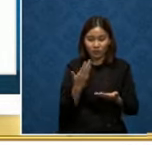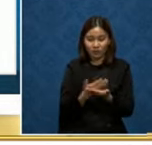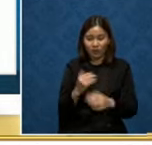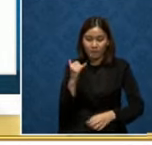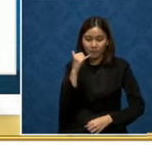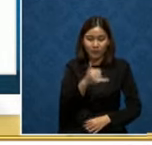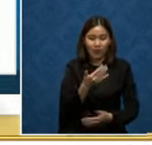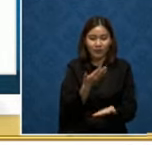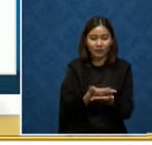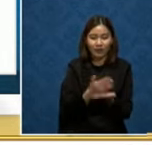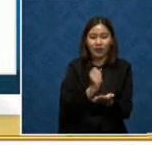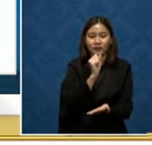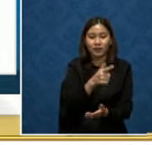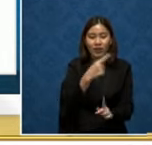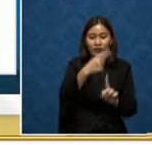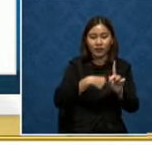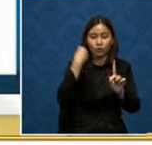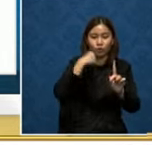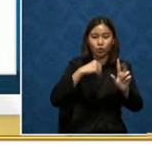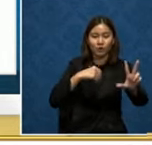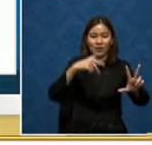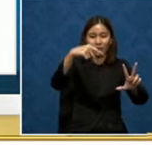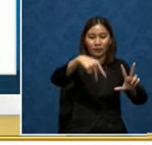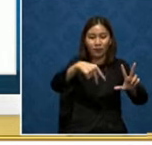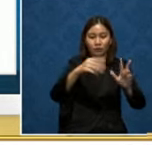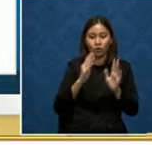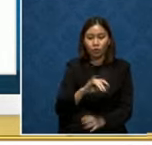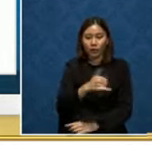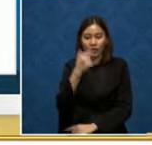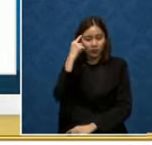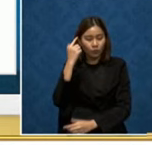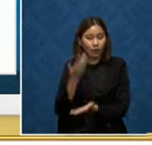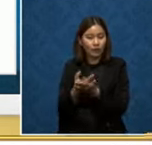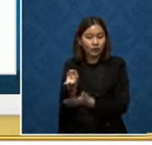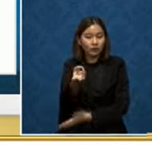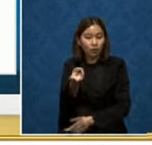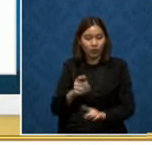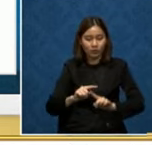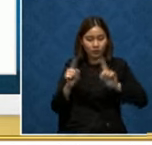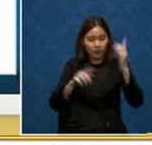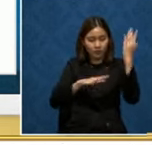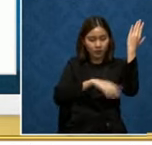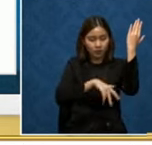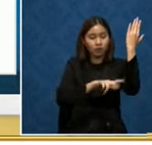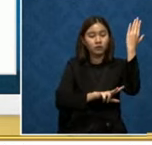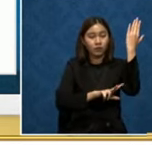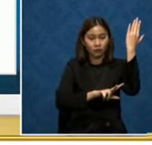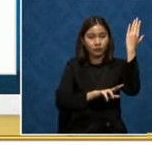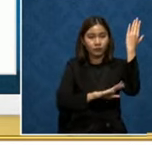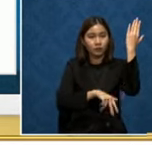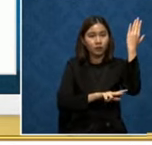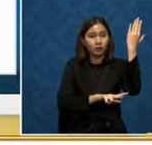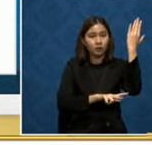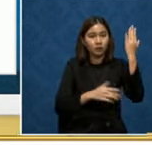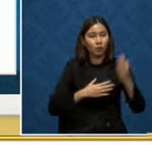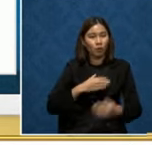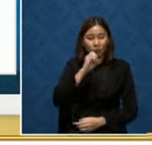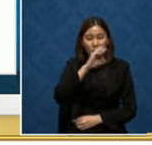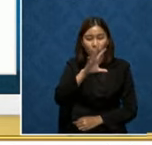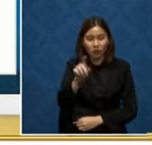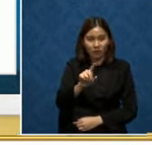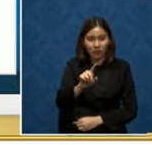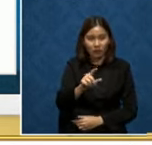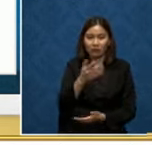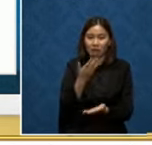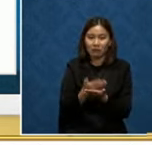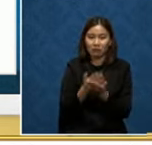000 บาทต่เดือนบางท่านอาจจะคดวามั้อยมากแต่ใน 3 จัหวดใช้แดนภาคใต้ผมบอกได้เลยว่า